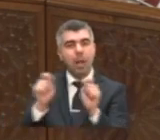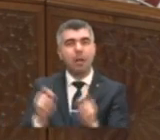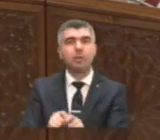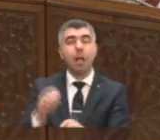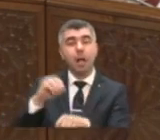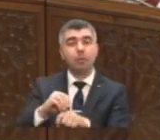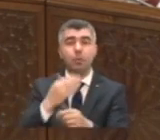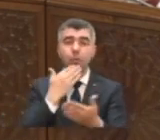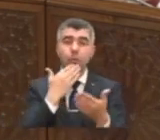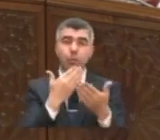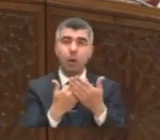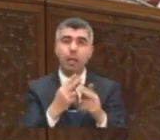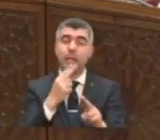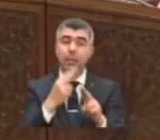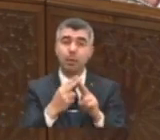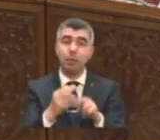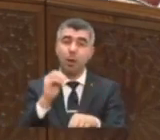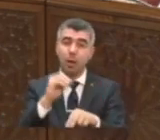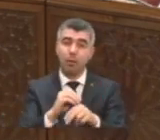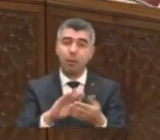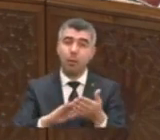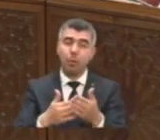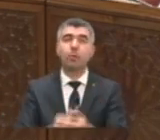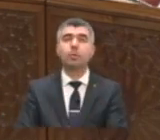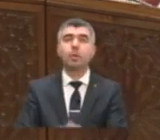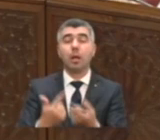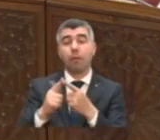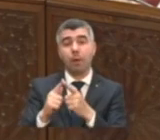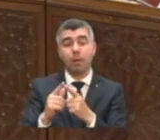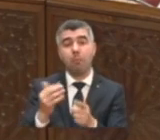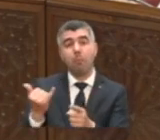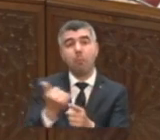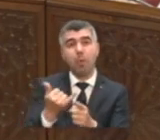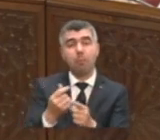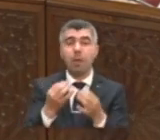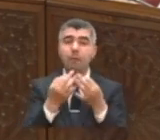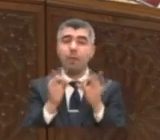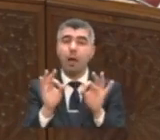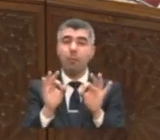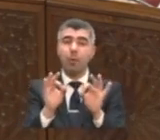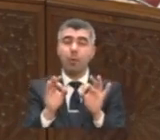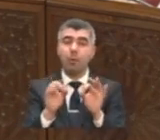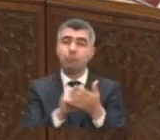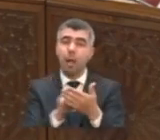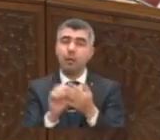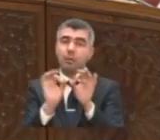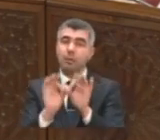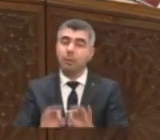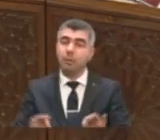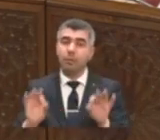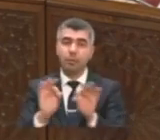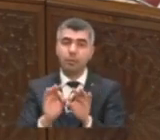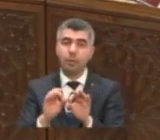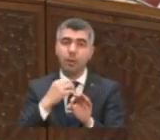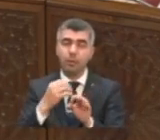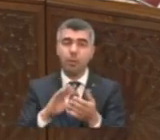نشكرهم كذلك بسميتكم لأنهم ساهموا معنا بواحد الطريقة اللي هي أولا مجانية. البعض كان كيعتقد بأن كانت هناك